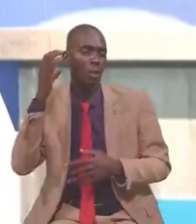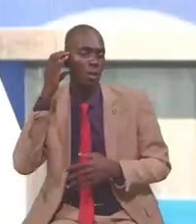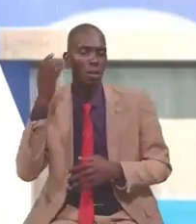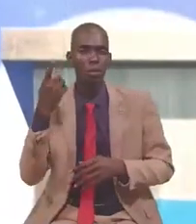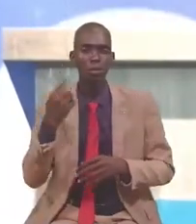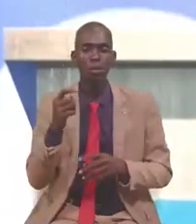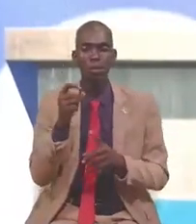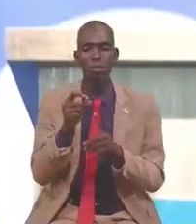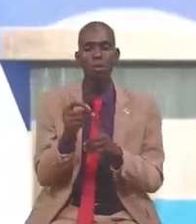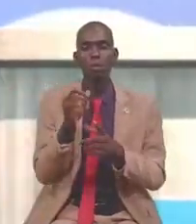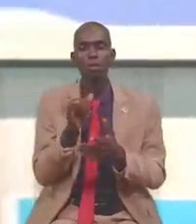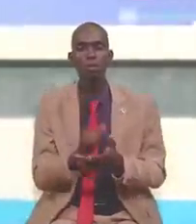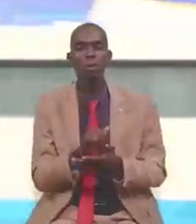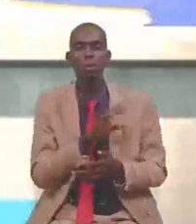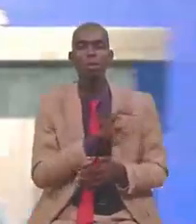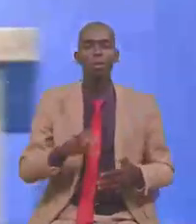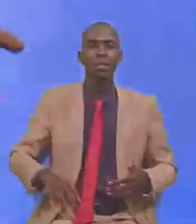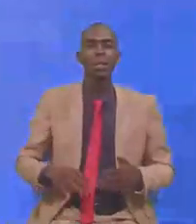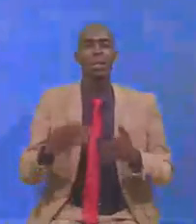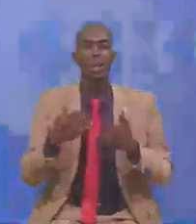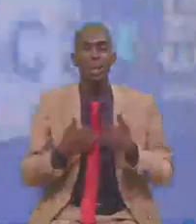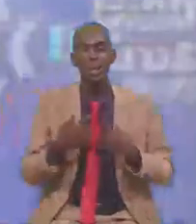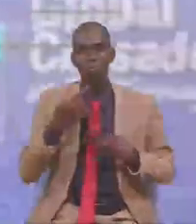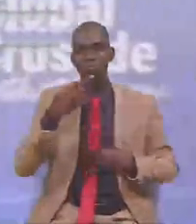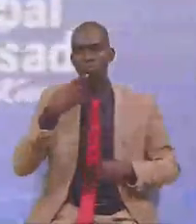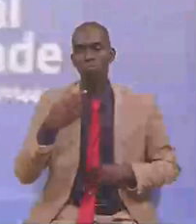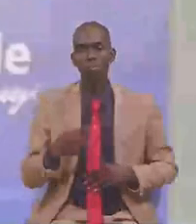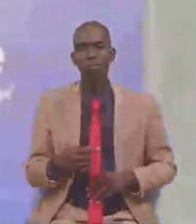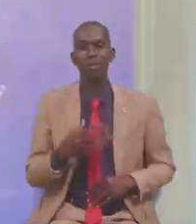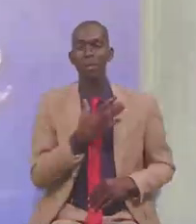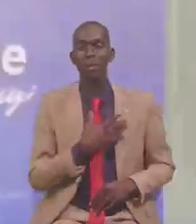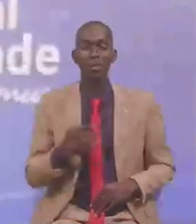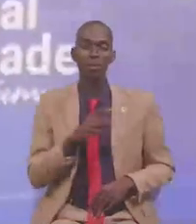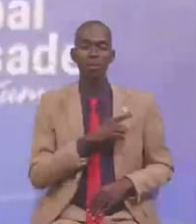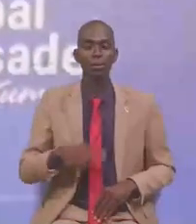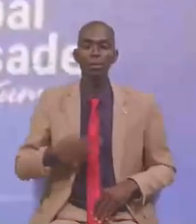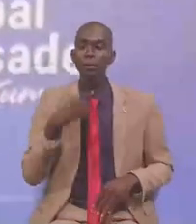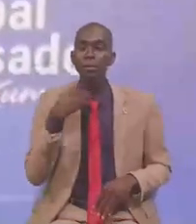d'écouter ce que Christ a dit. Et le Seigneur a dit, va,